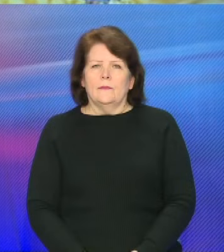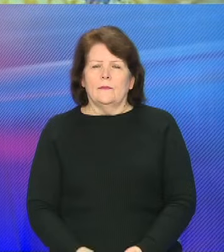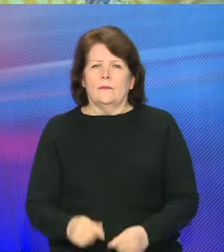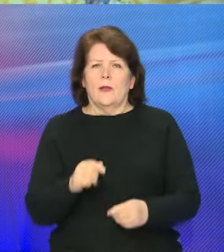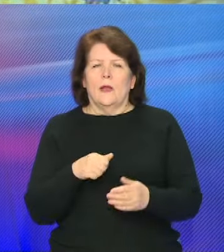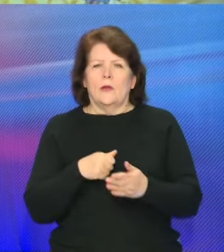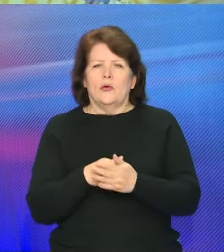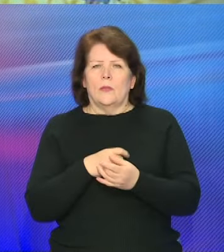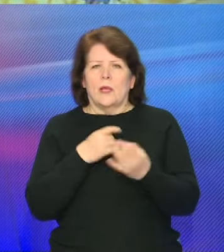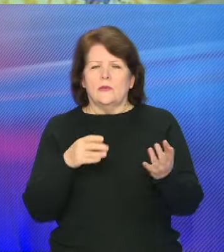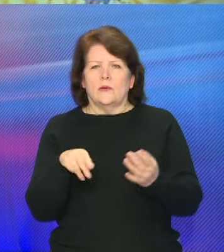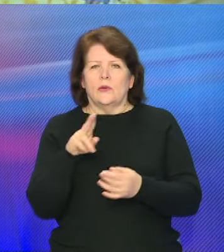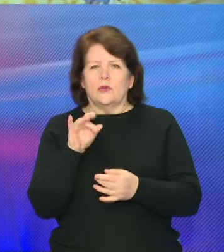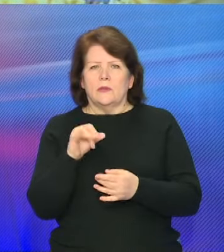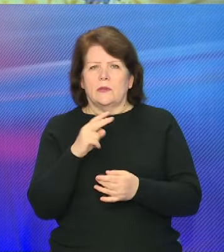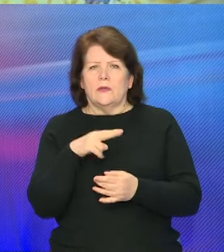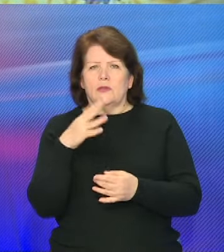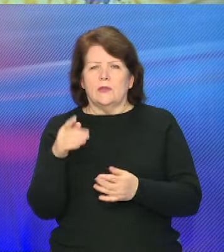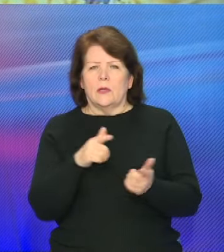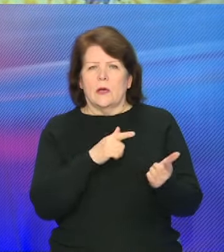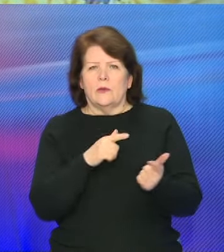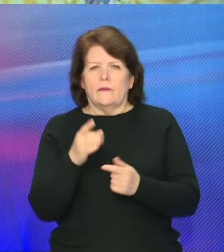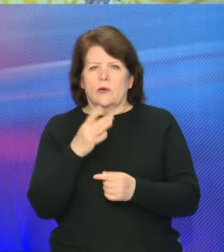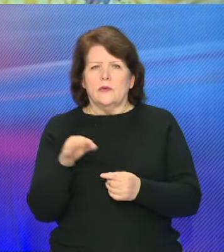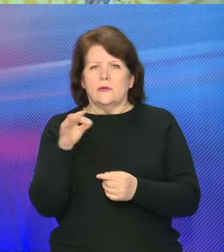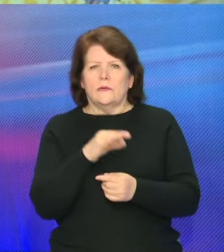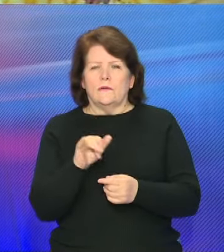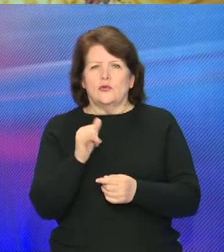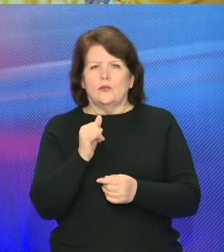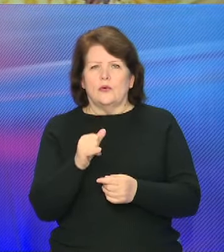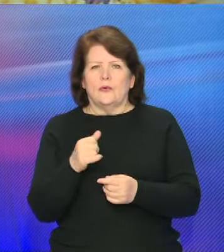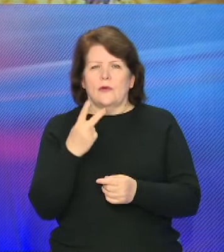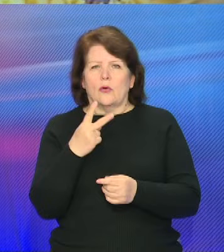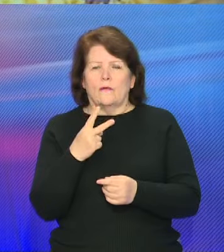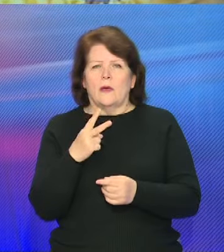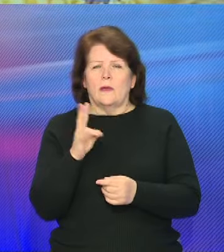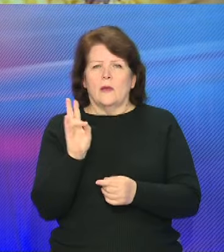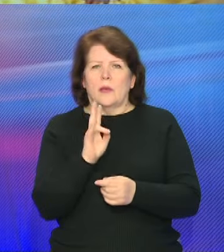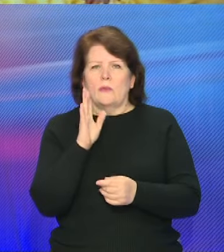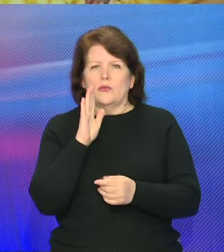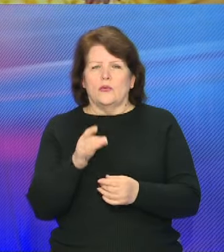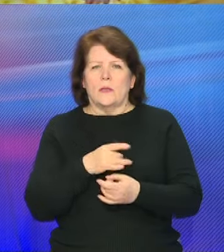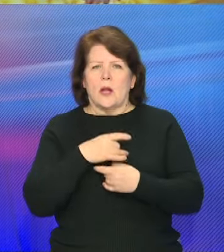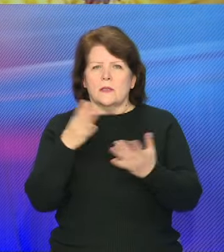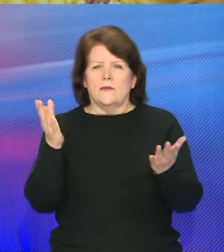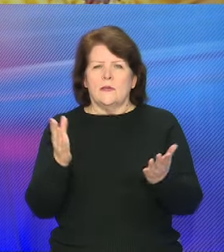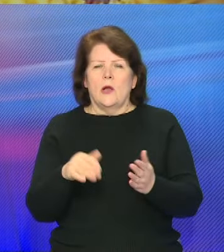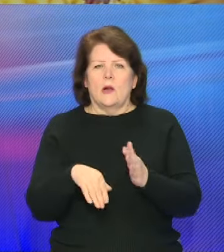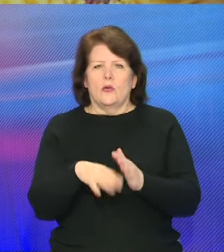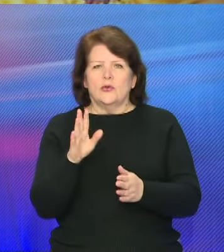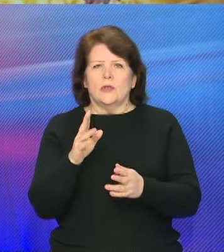Дадажинок 2024 готова. Гродненская область у суботу 2 листопада будет ушановывать лепших працовников